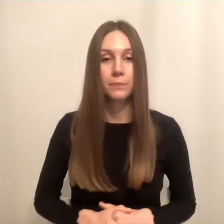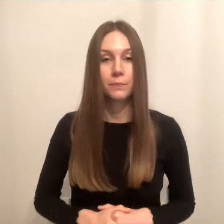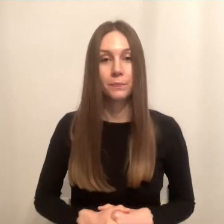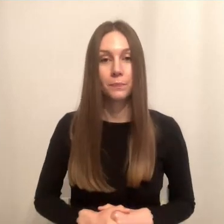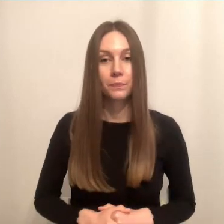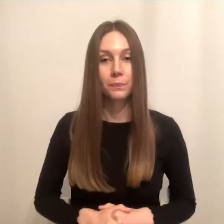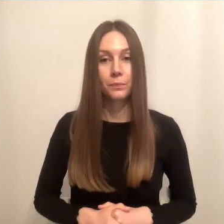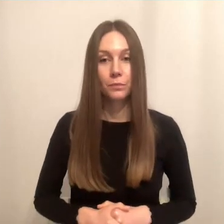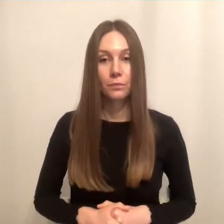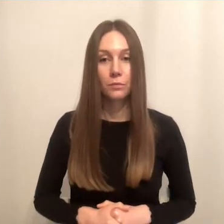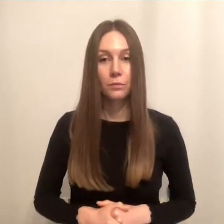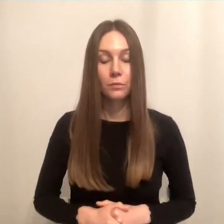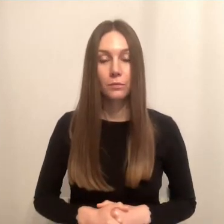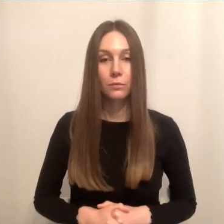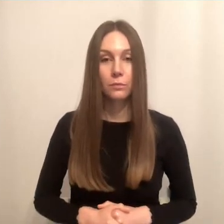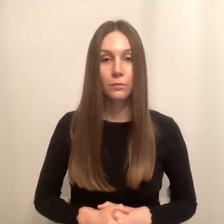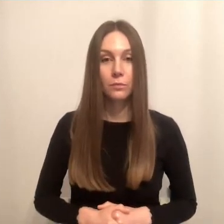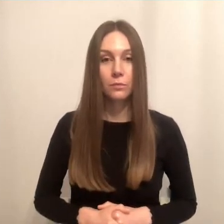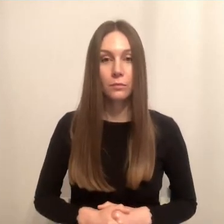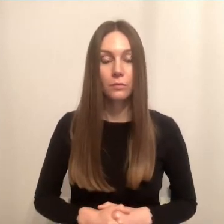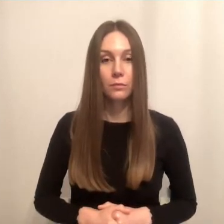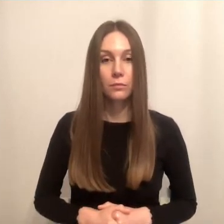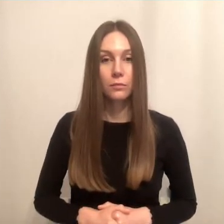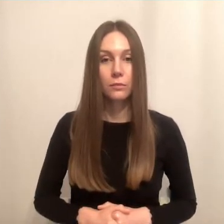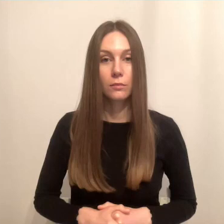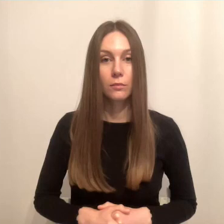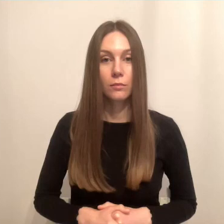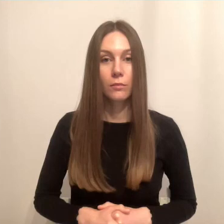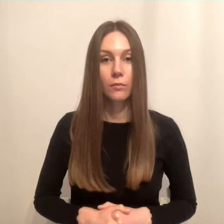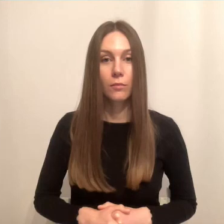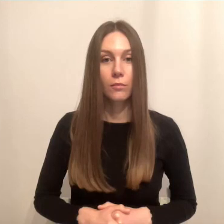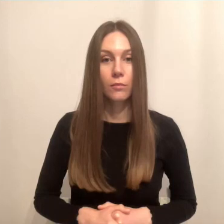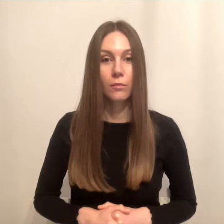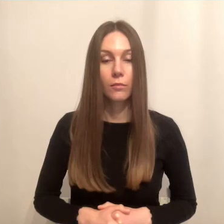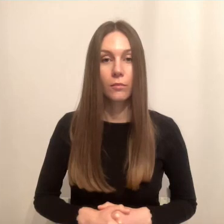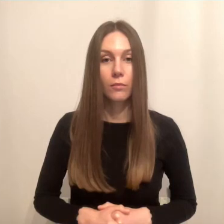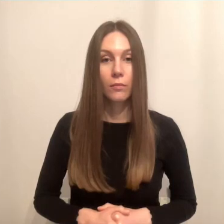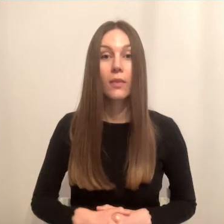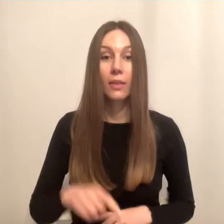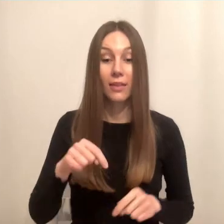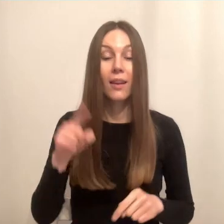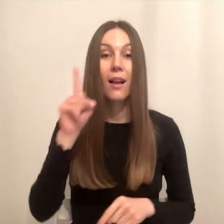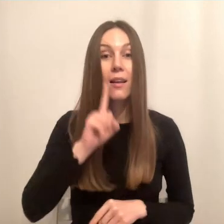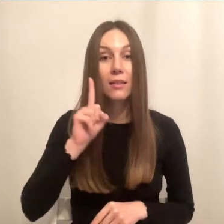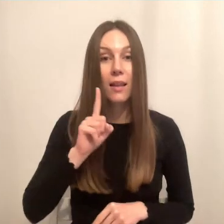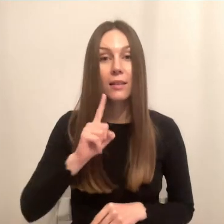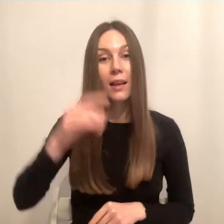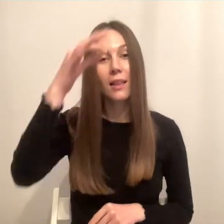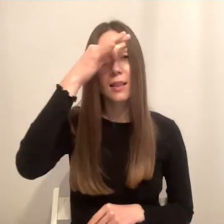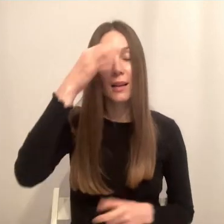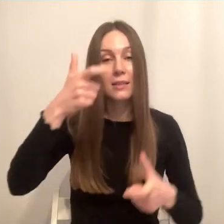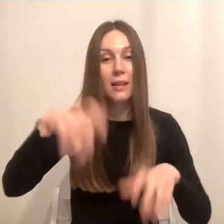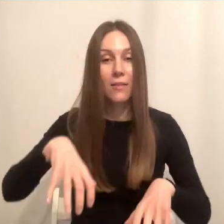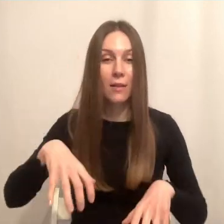sekundžių vienos replikos teisę. Na, o kaip minėjau, čia kandidatai į Trakų savivaldybės merus ir